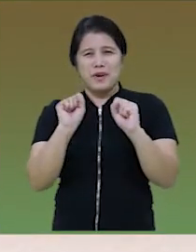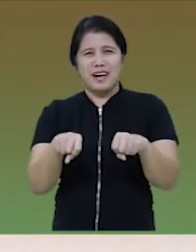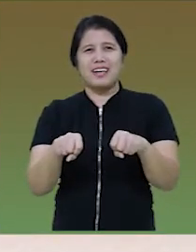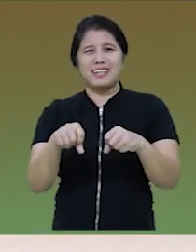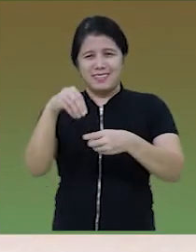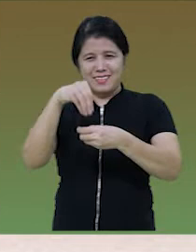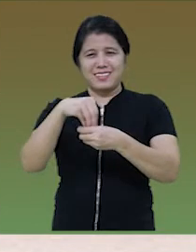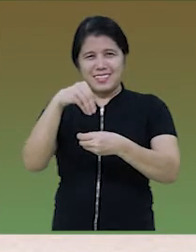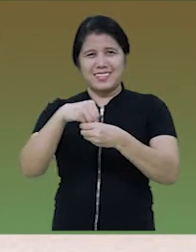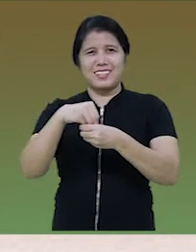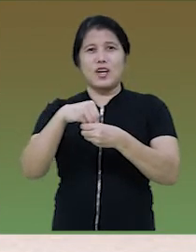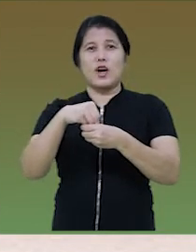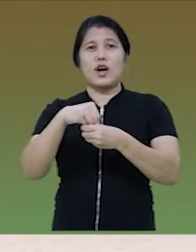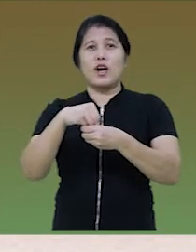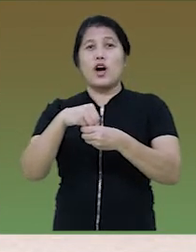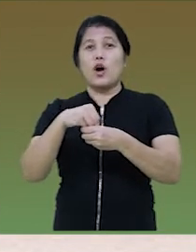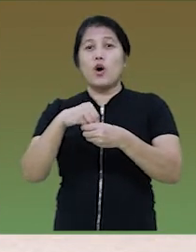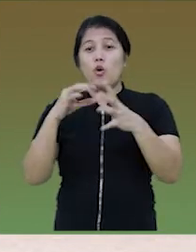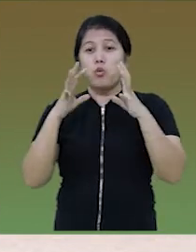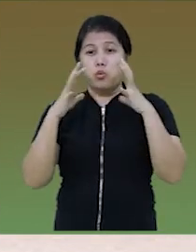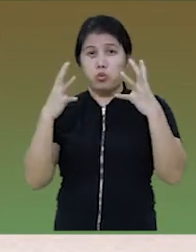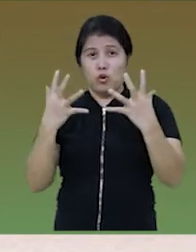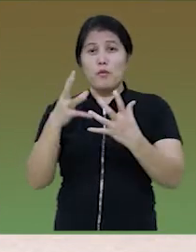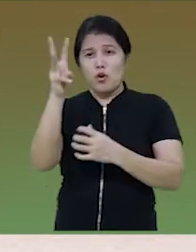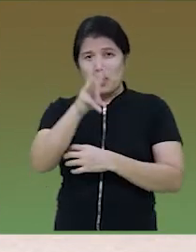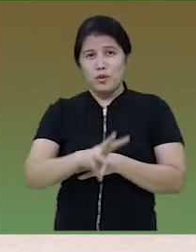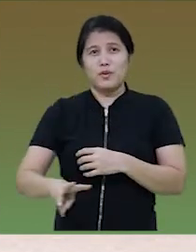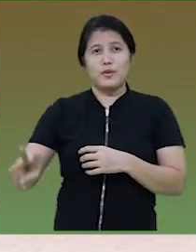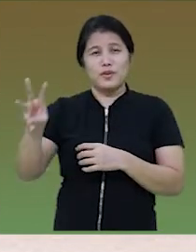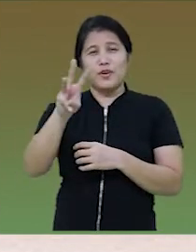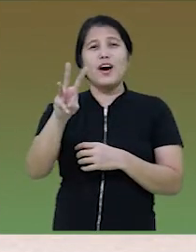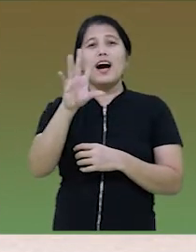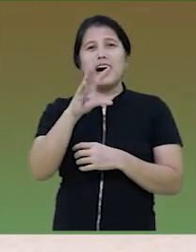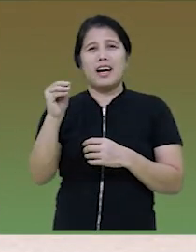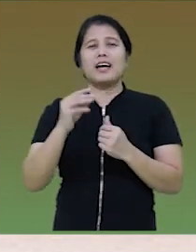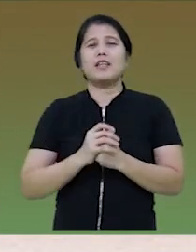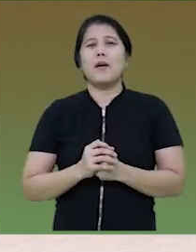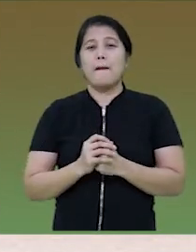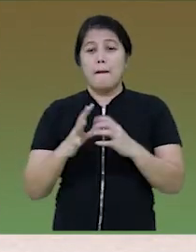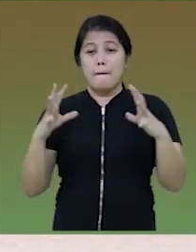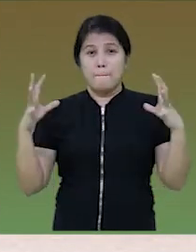Maaring maging sisidlan ng gas ang lobo, gulong, at bola.